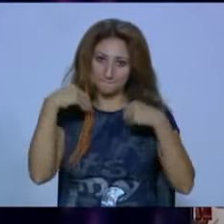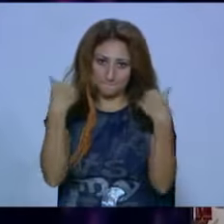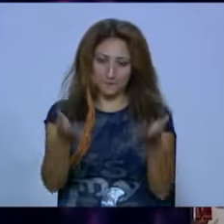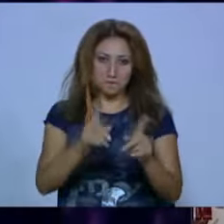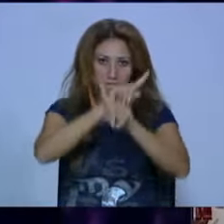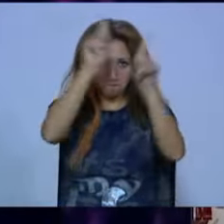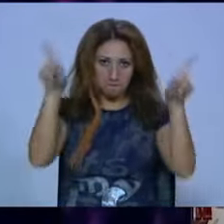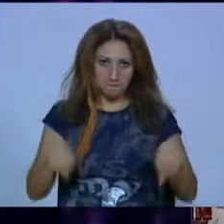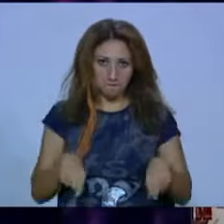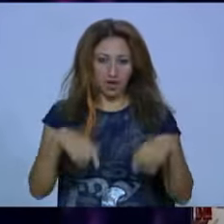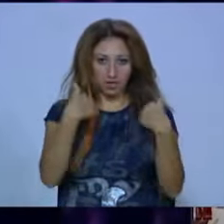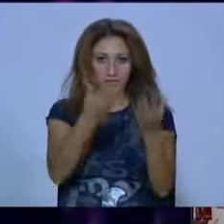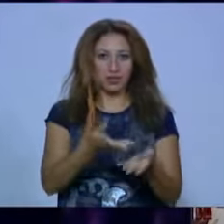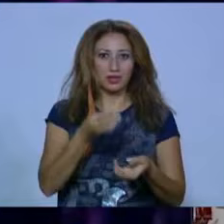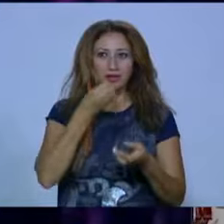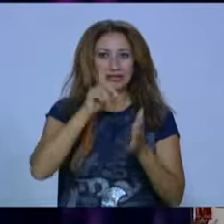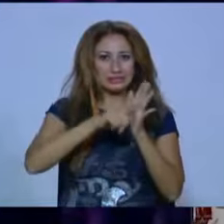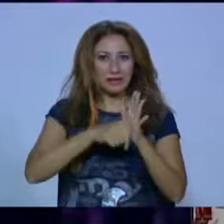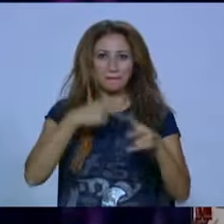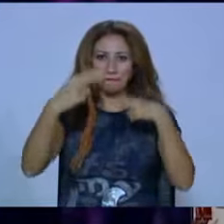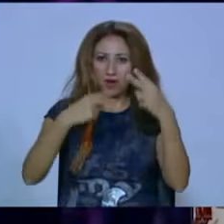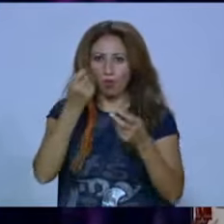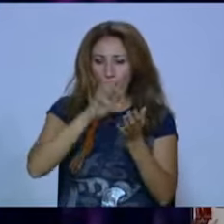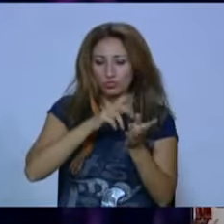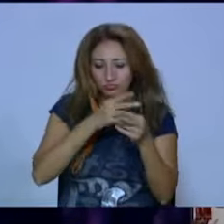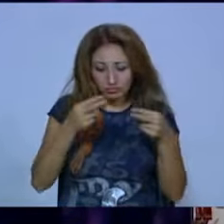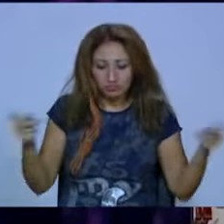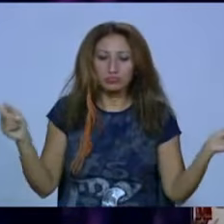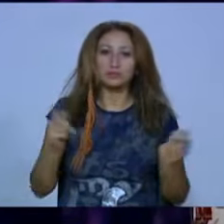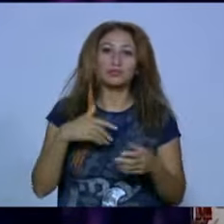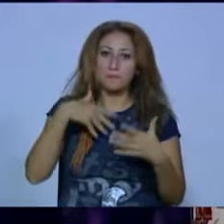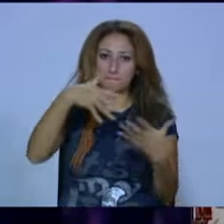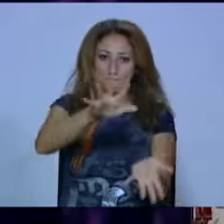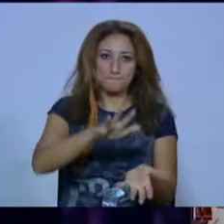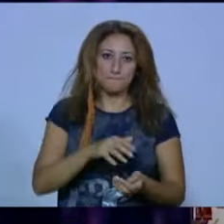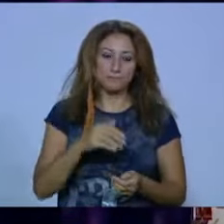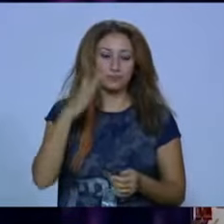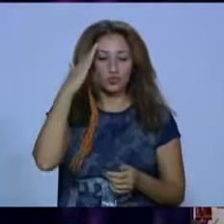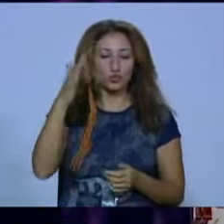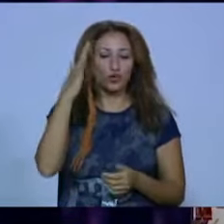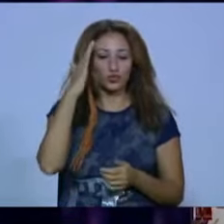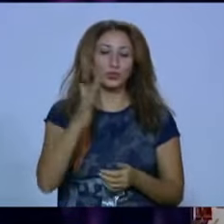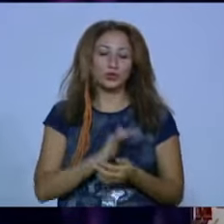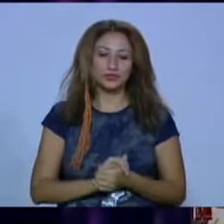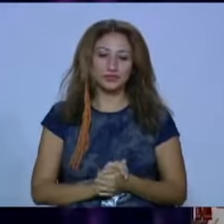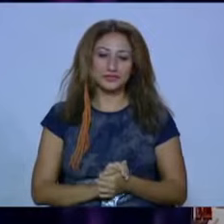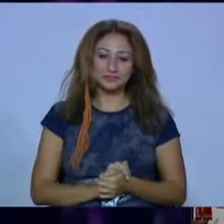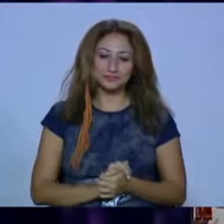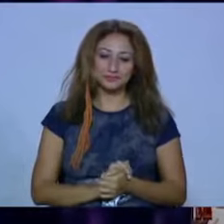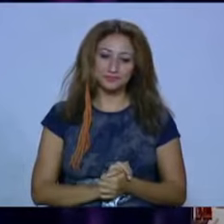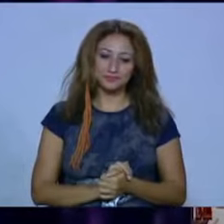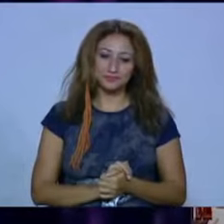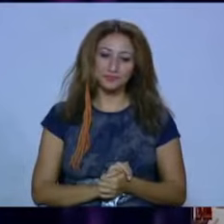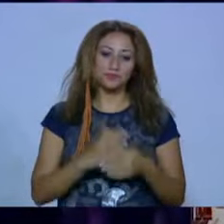بآله هديه من البرنامج. هديه من البرنامج. ربنا يخليك يا دكتور عمرو، والله ربنا يخليك يا رب. انا مش عارفه اقول لحضرتك ايه والله. لا ربنا